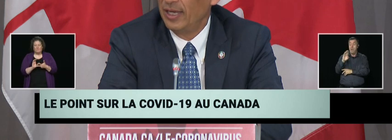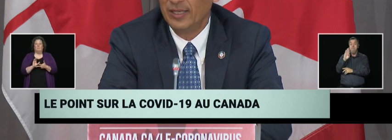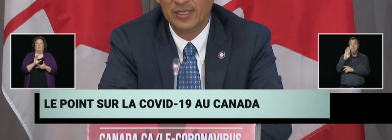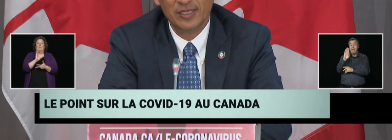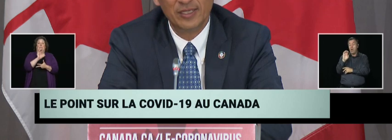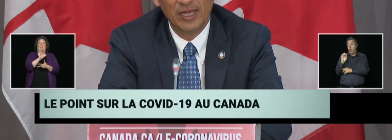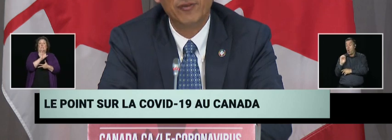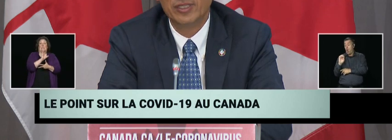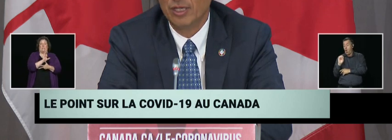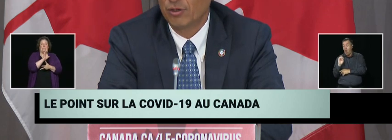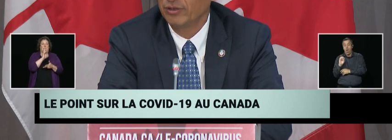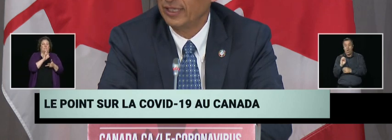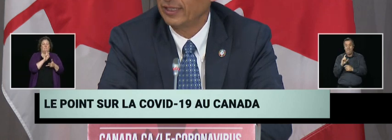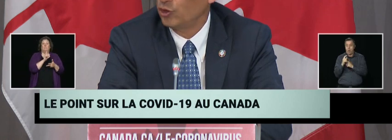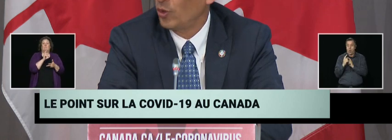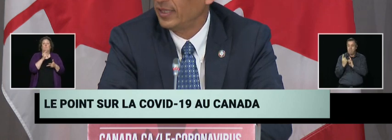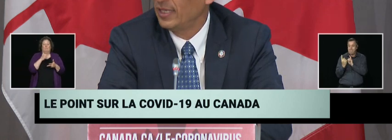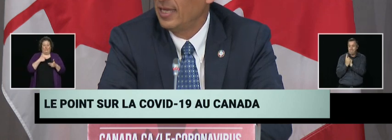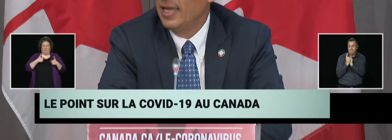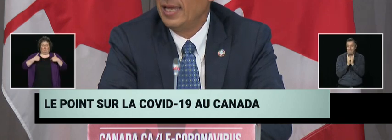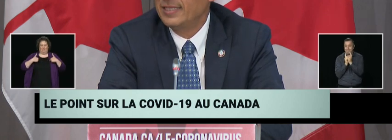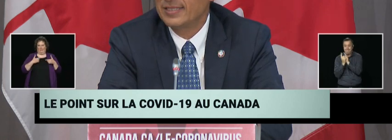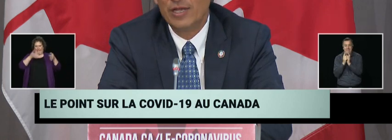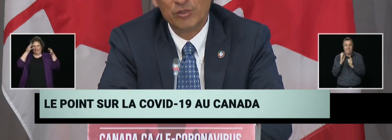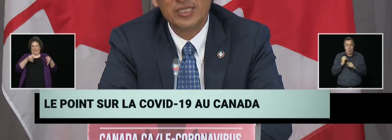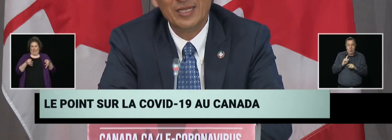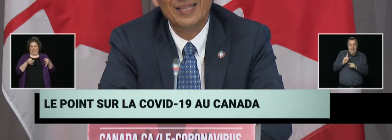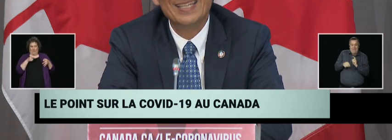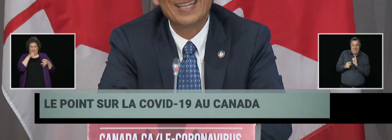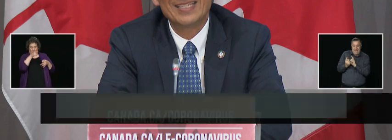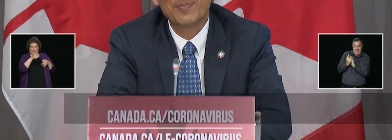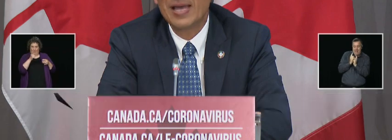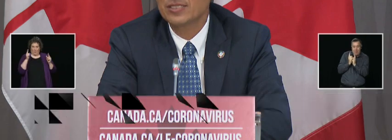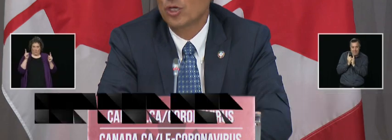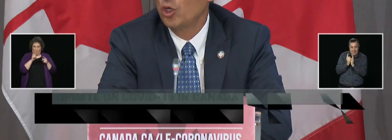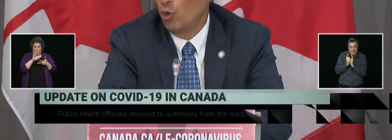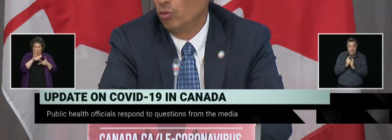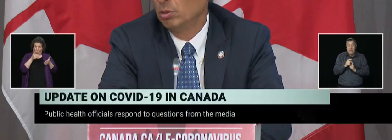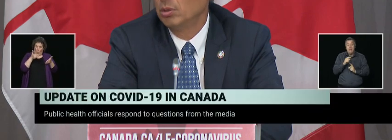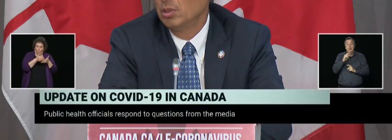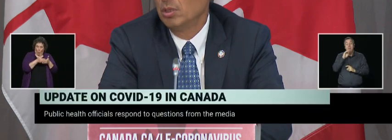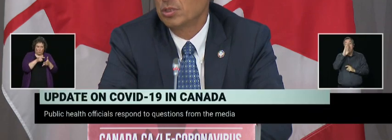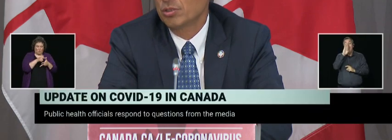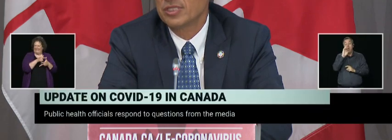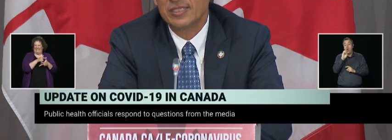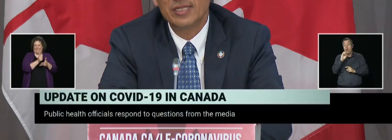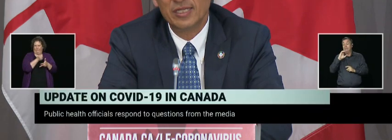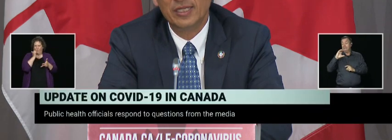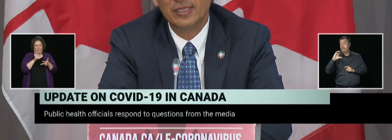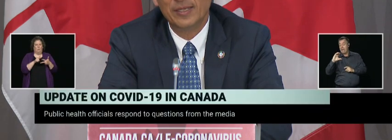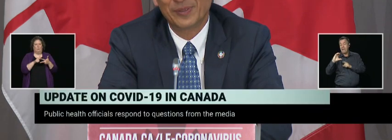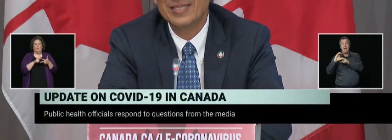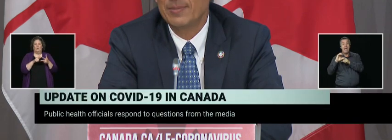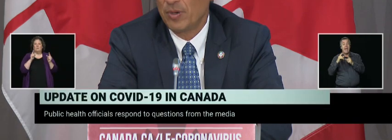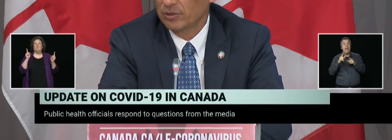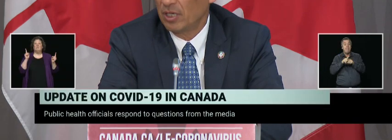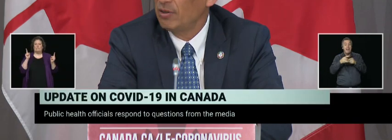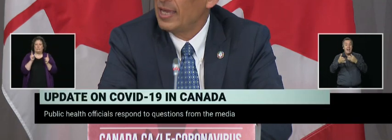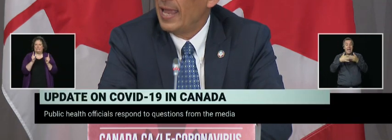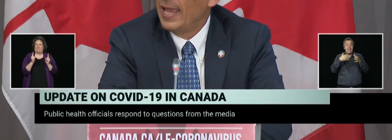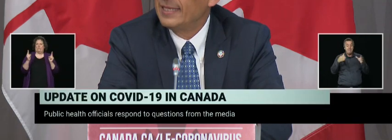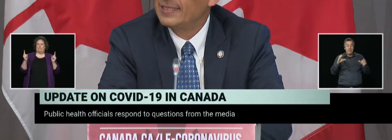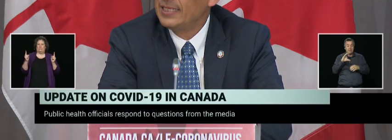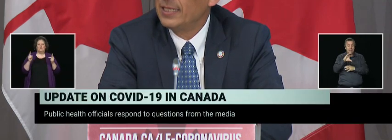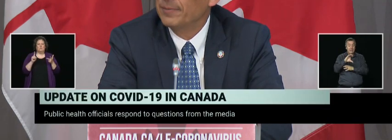essayer d'éviter un contact étroit. Et c'est aussi les espaces clos. Ça, c'est des principes